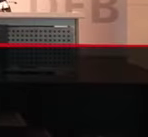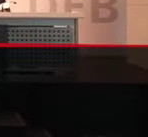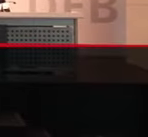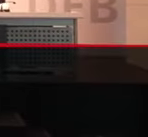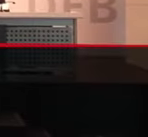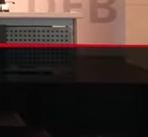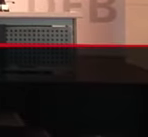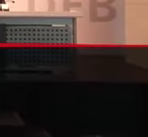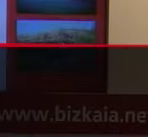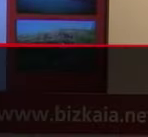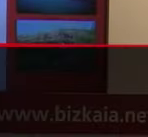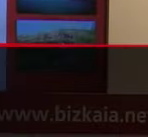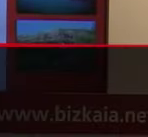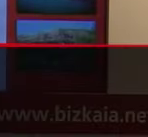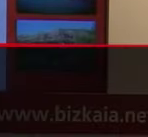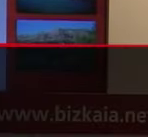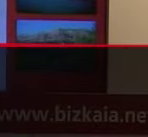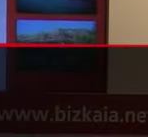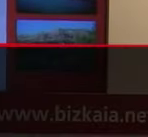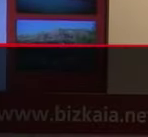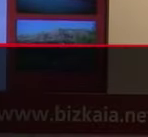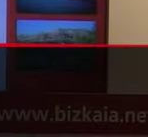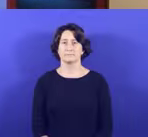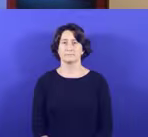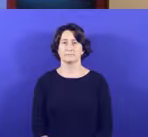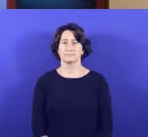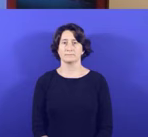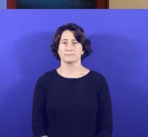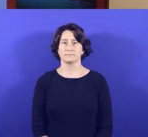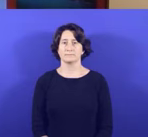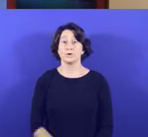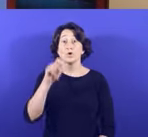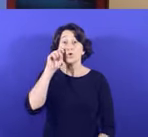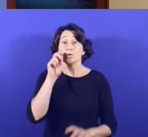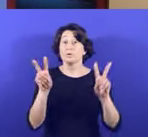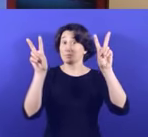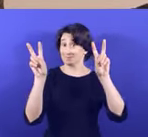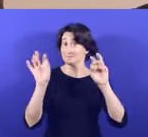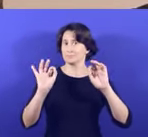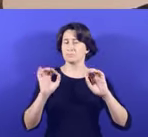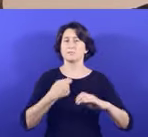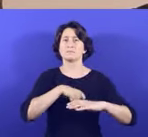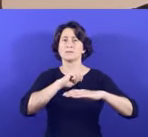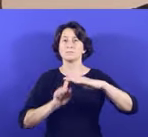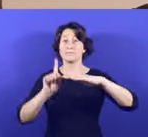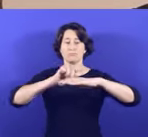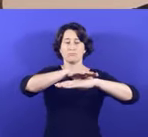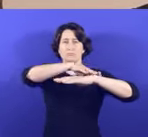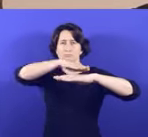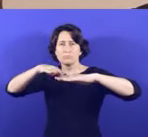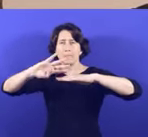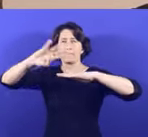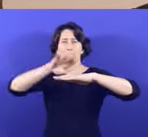Ekonomia sustatzeko diputatuak Imanol Pradalesek jakinarazi du Bizkaia finkatu egin dela 2012ko lehen seilekoan, Euskal